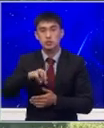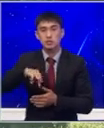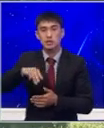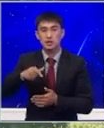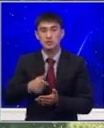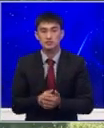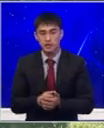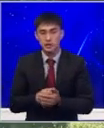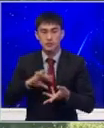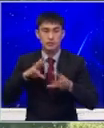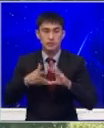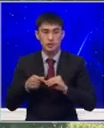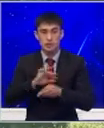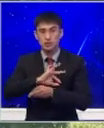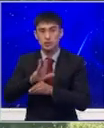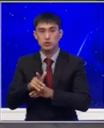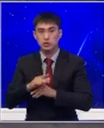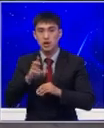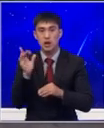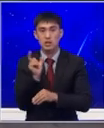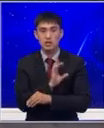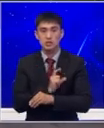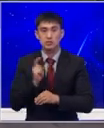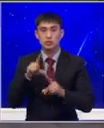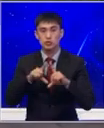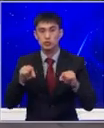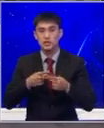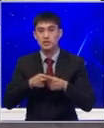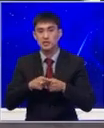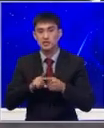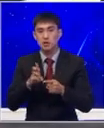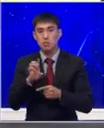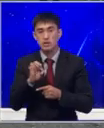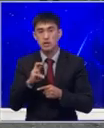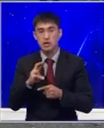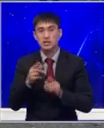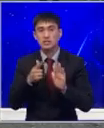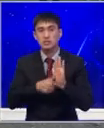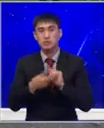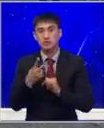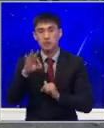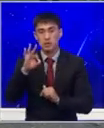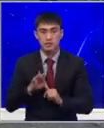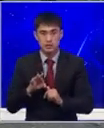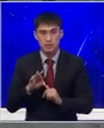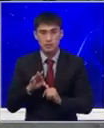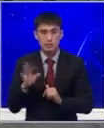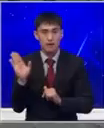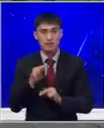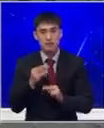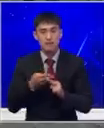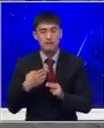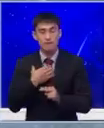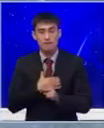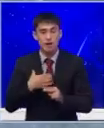денежных средств в целом оснащенность лесохозяйственных учреждений технической базы составляет всего 72 процента А ведь это